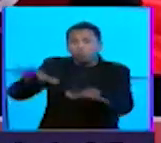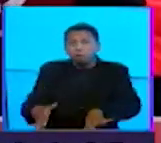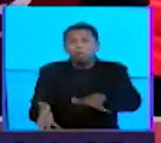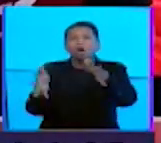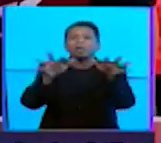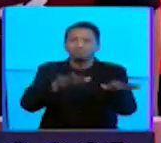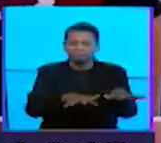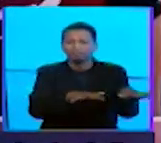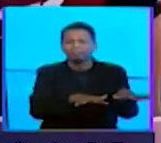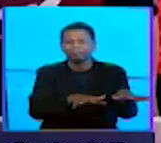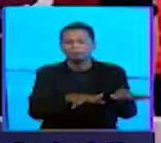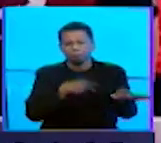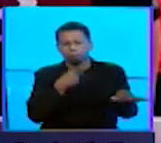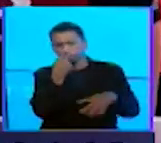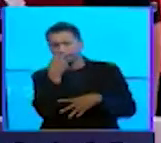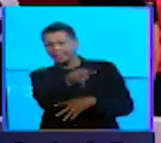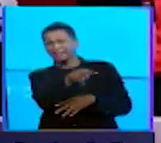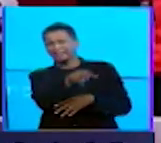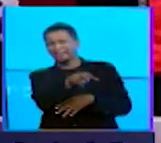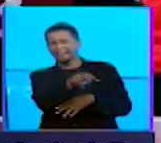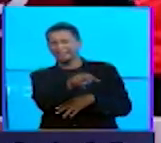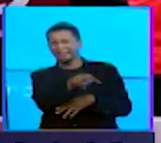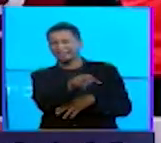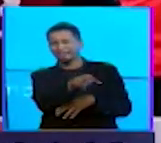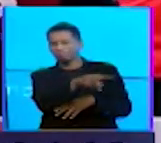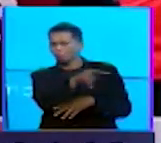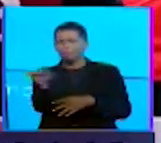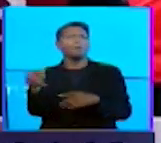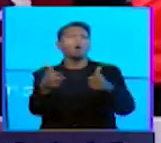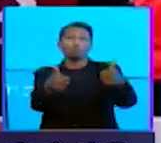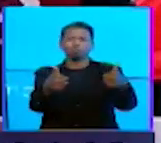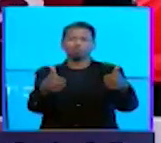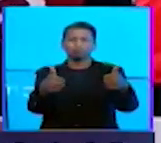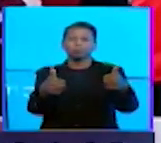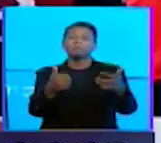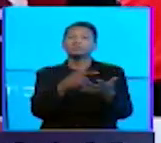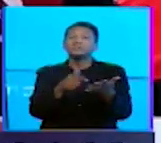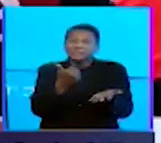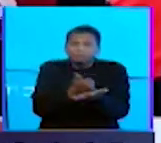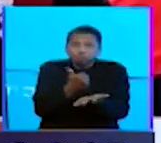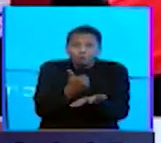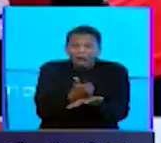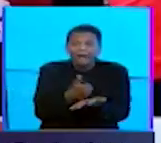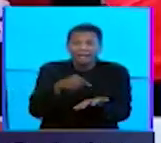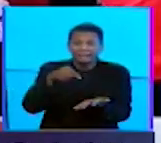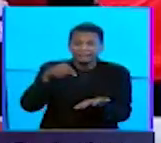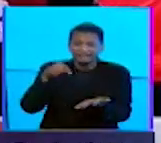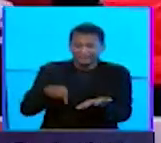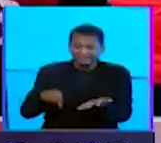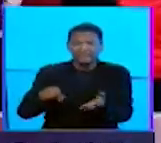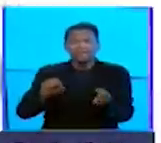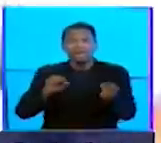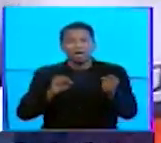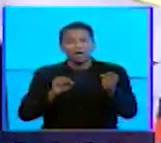bisa dibilang challenging, tapi ini justru menambah sensasi open water